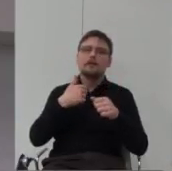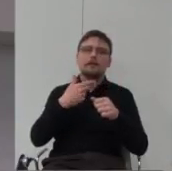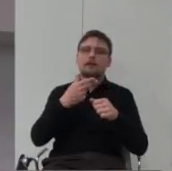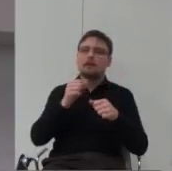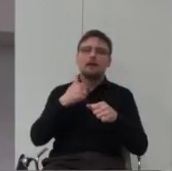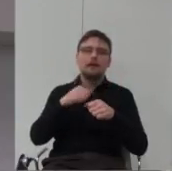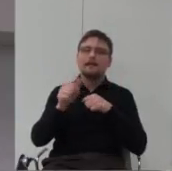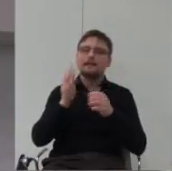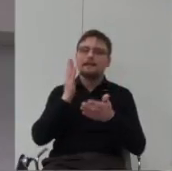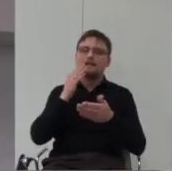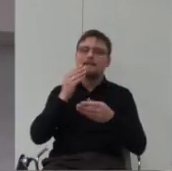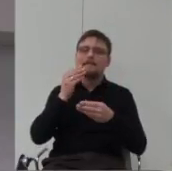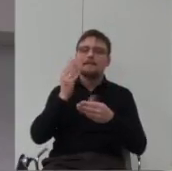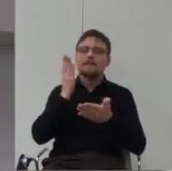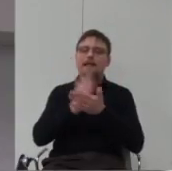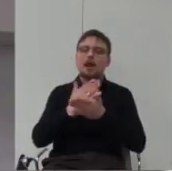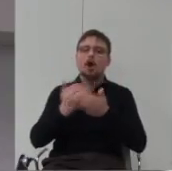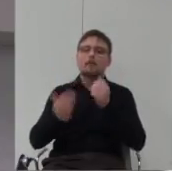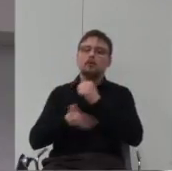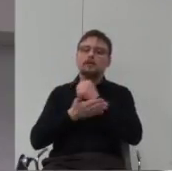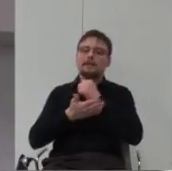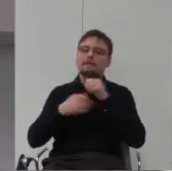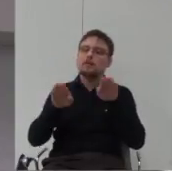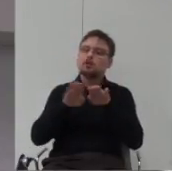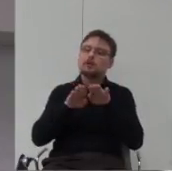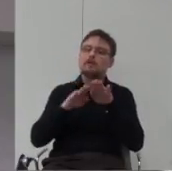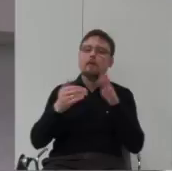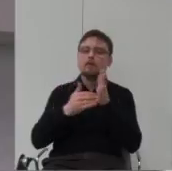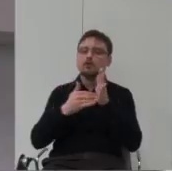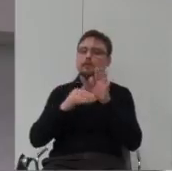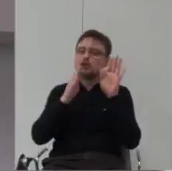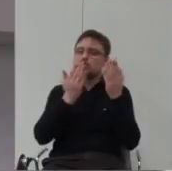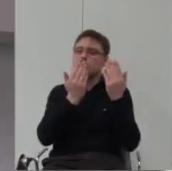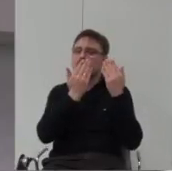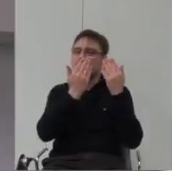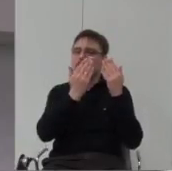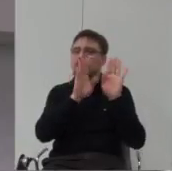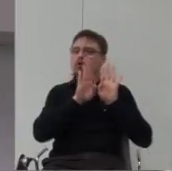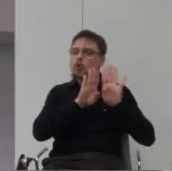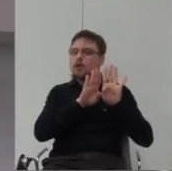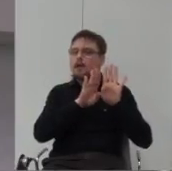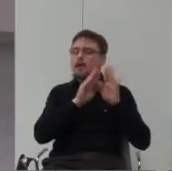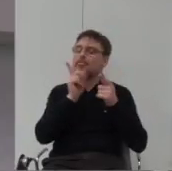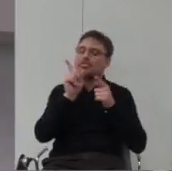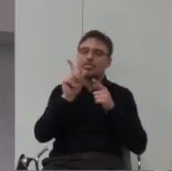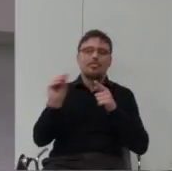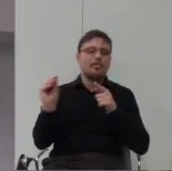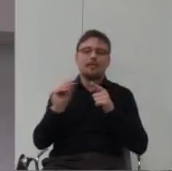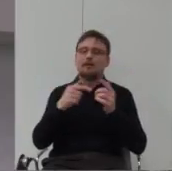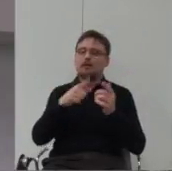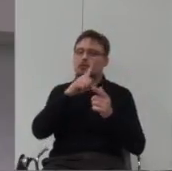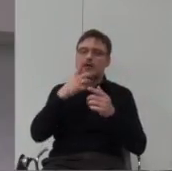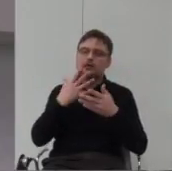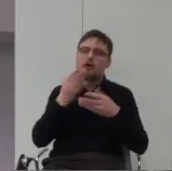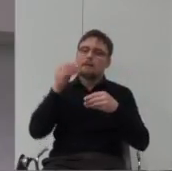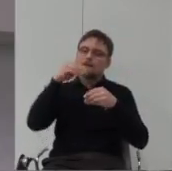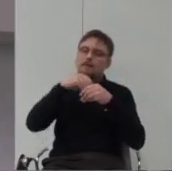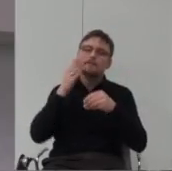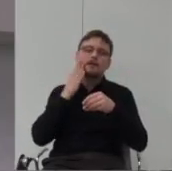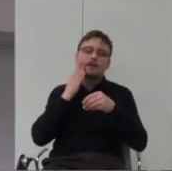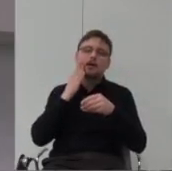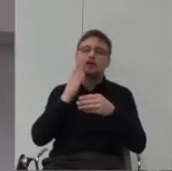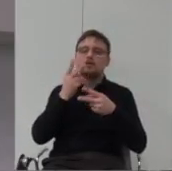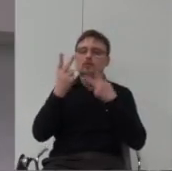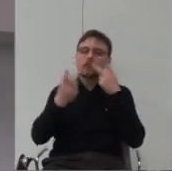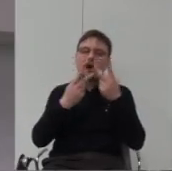mieszkanie, tak jak powiedziałem wcześniej, to nie jest spełnienie wyłącznie potrzeb podstawowych schronienia, ale to jest